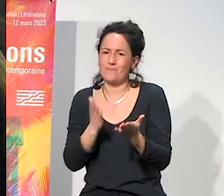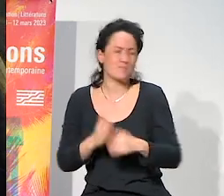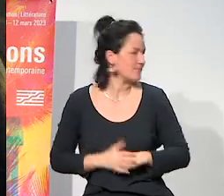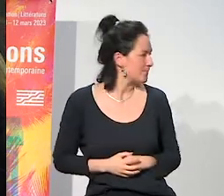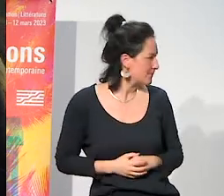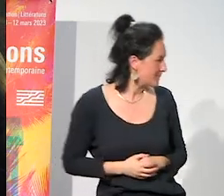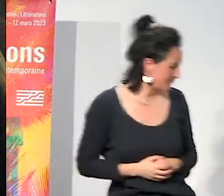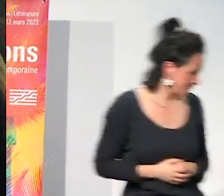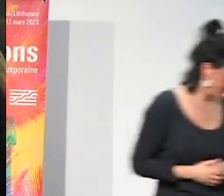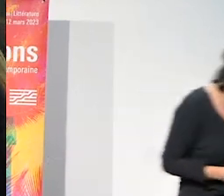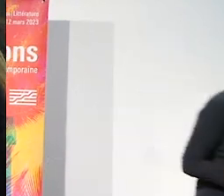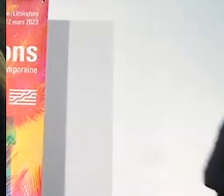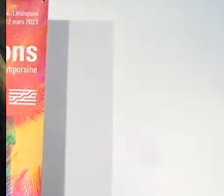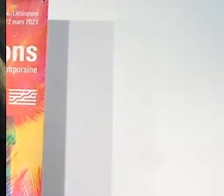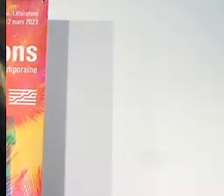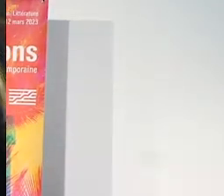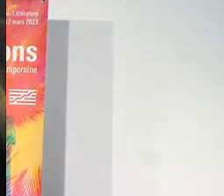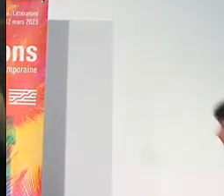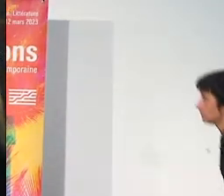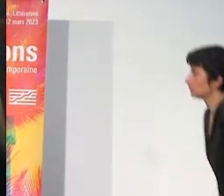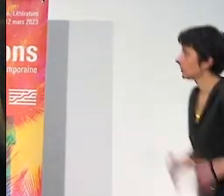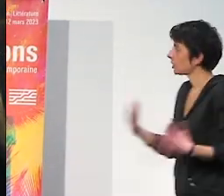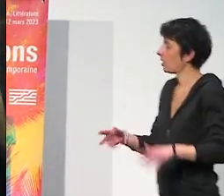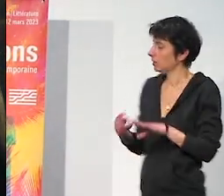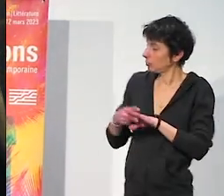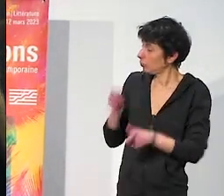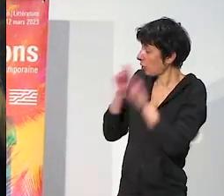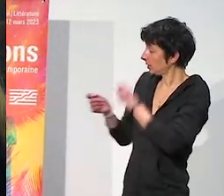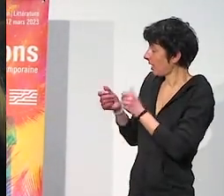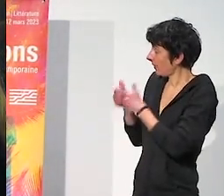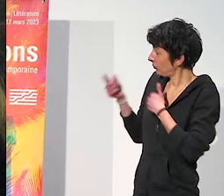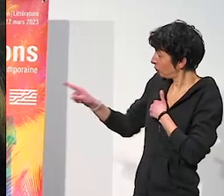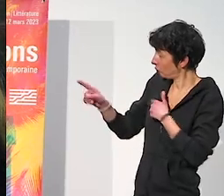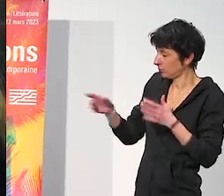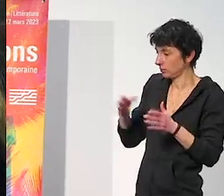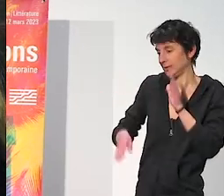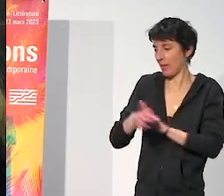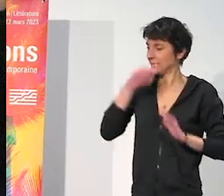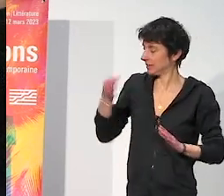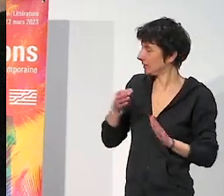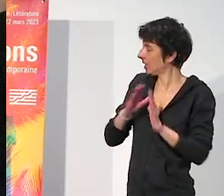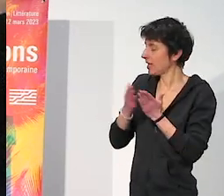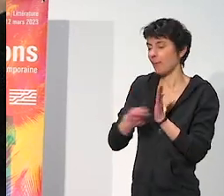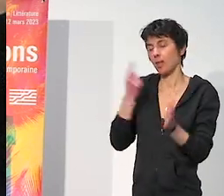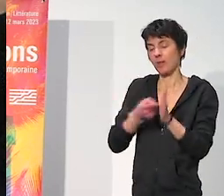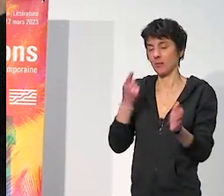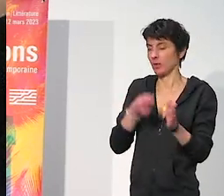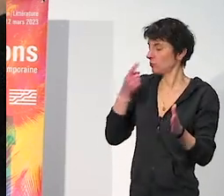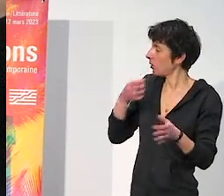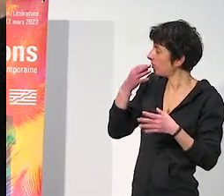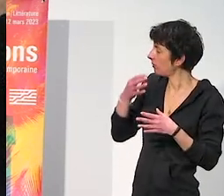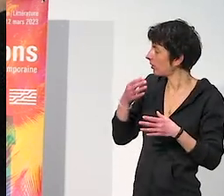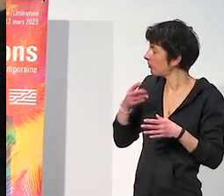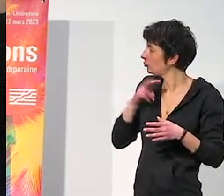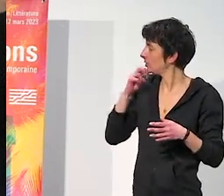là cet entretien avec vous disant que de livre en livre, vous n'aviez pas parlé de votre